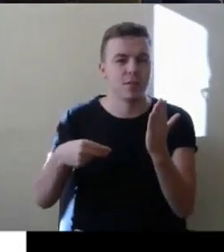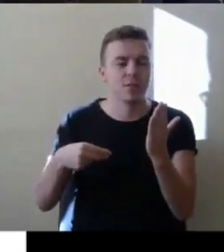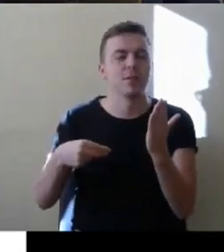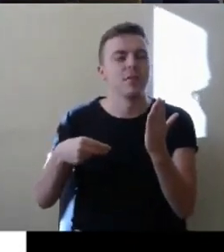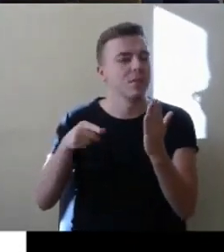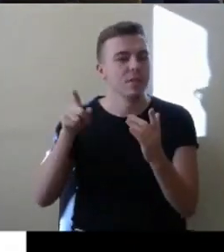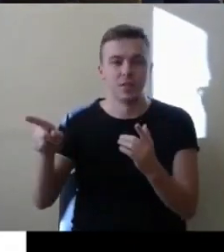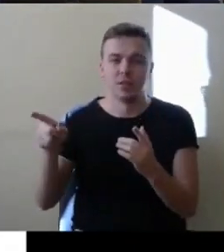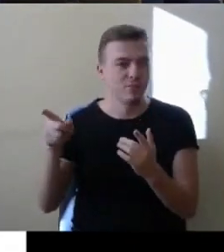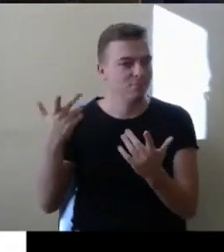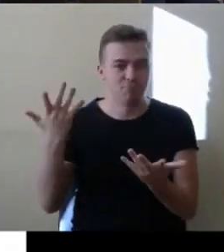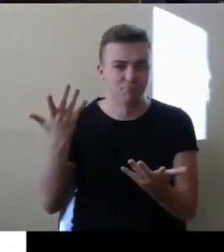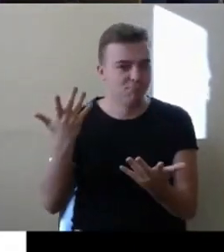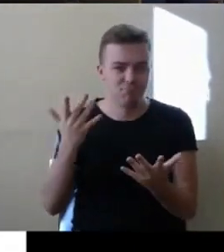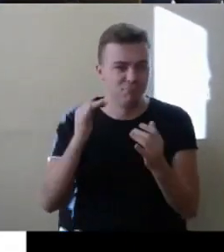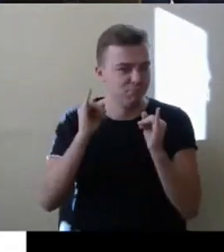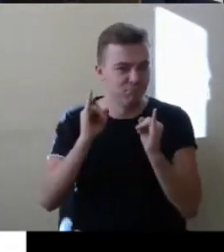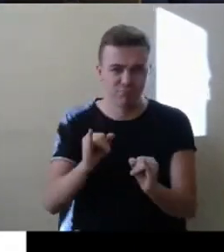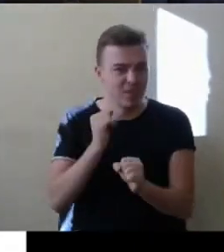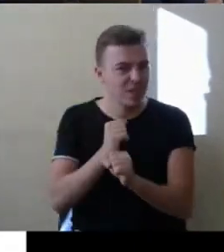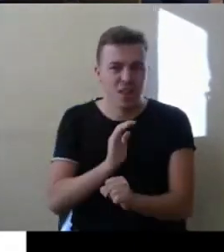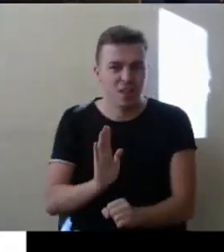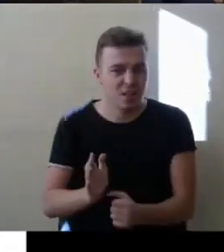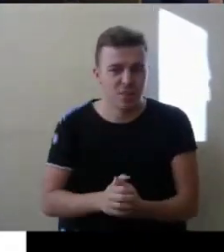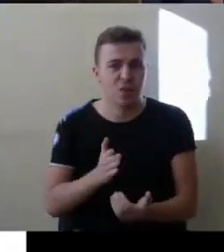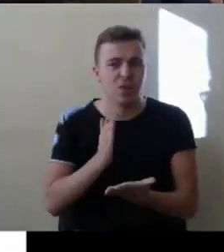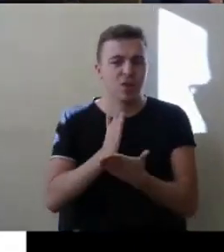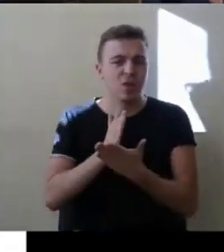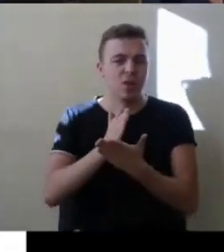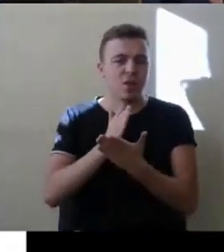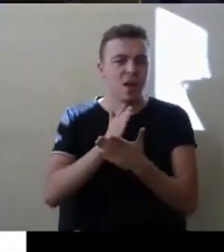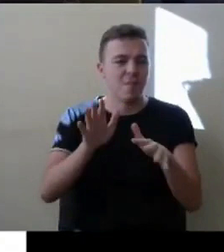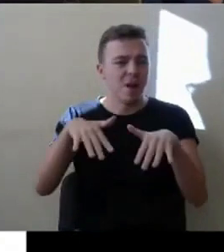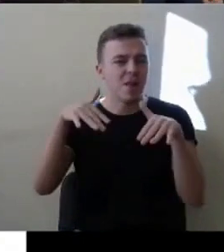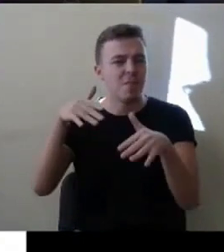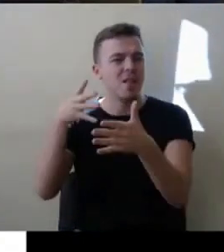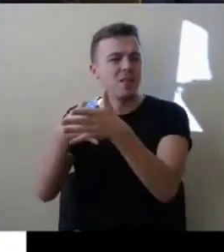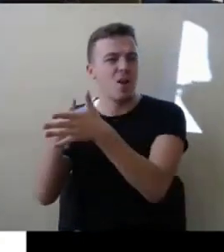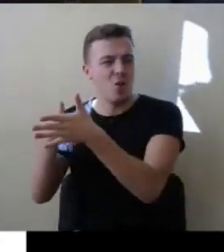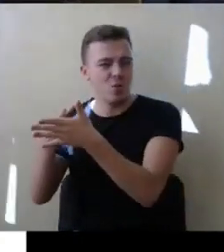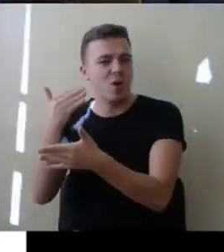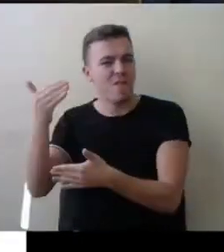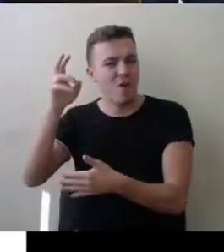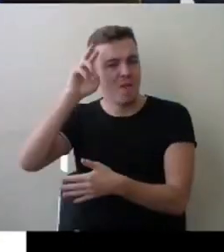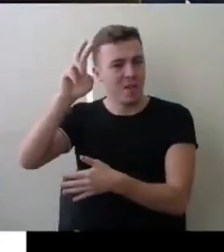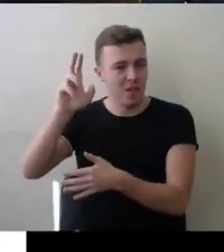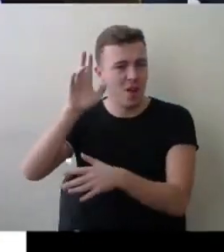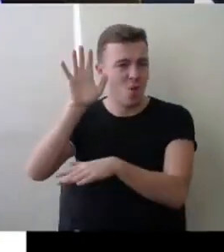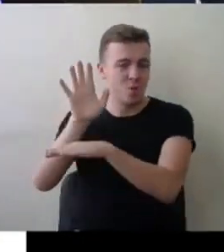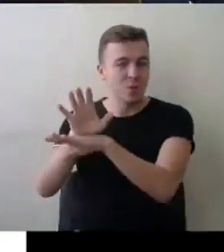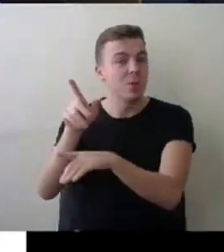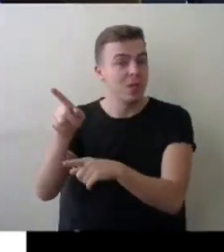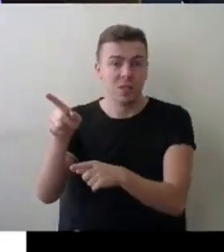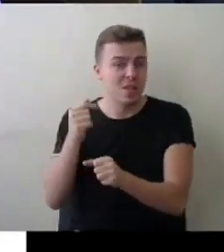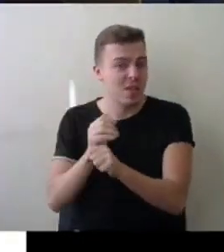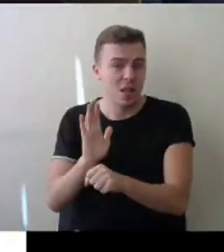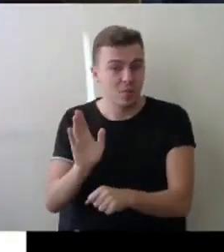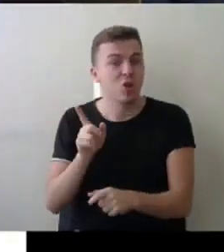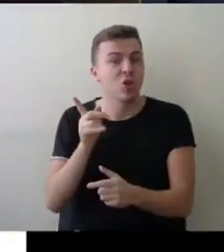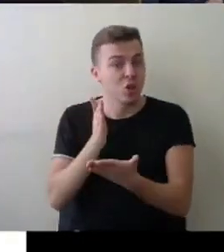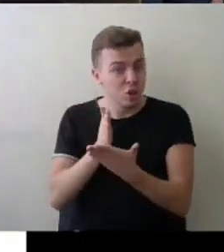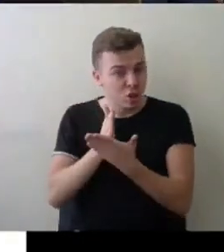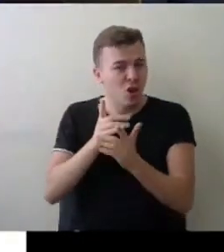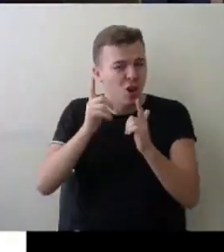neveikia. Yra parlamentinė kontrolė vyriausybės, jinai neveikia, bet parašyriškai, jinai